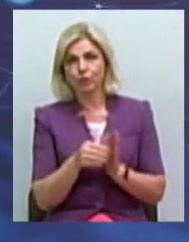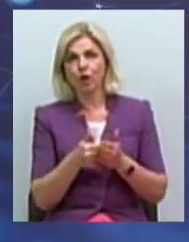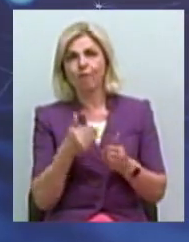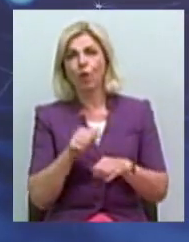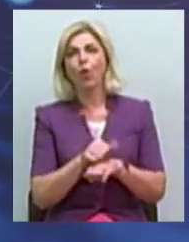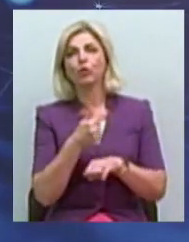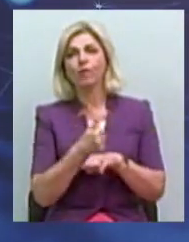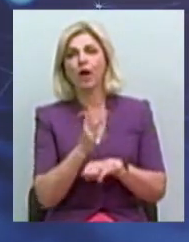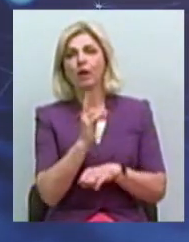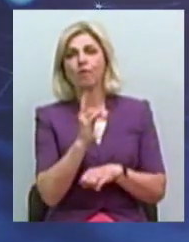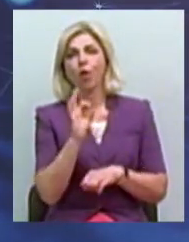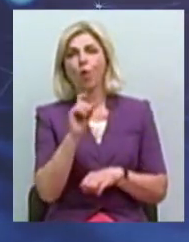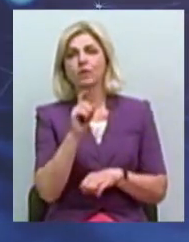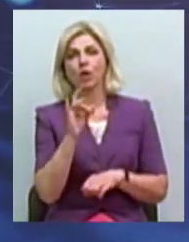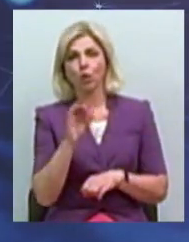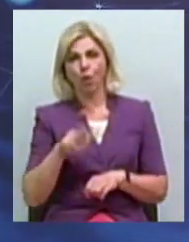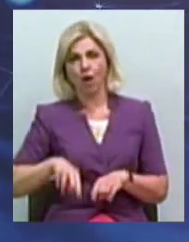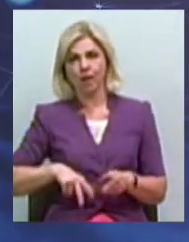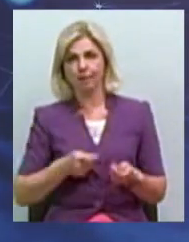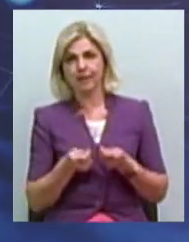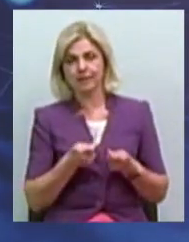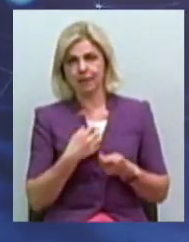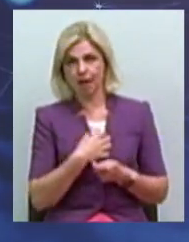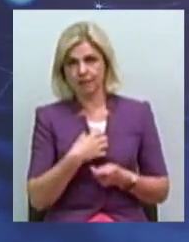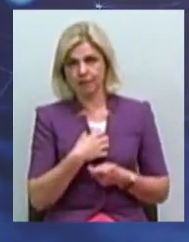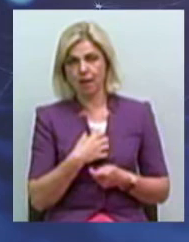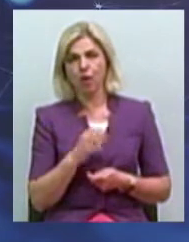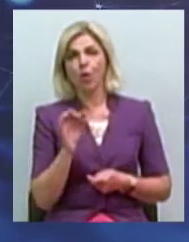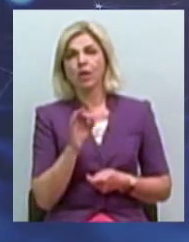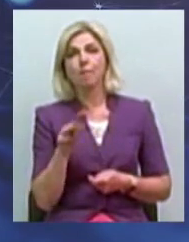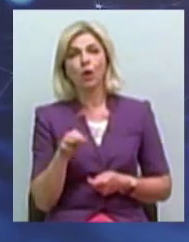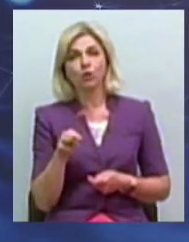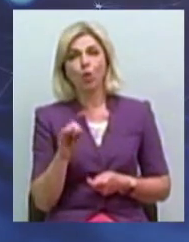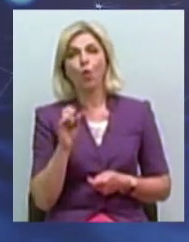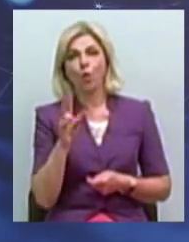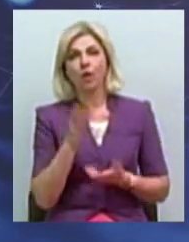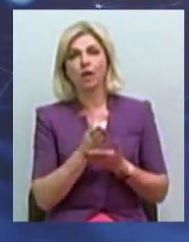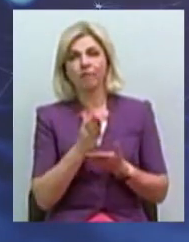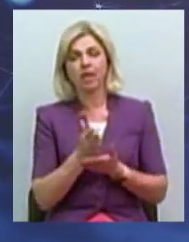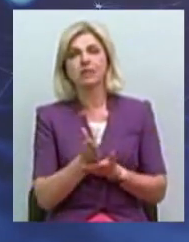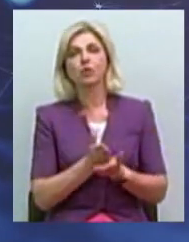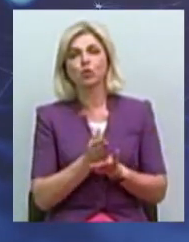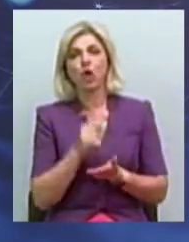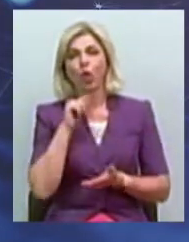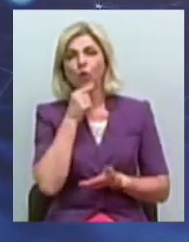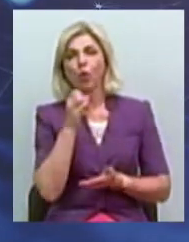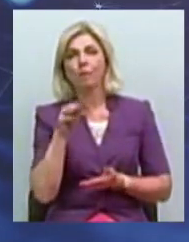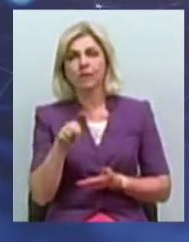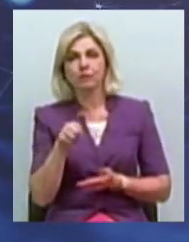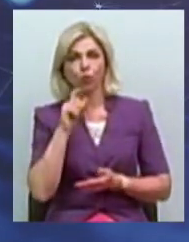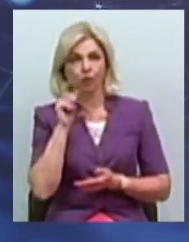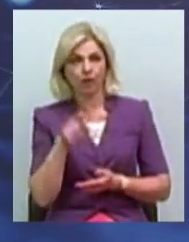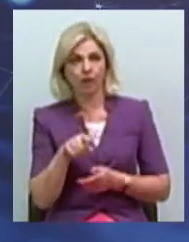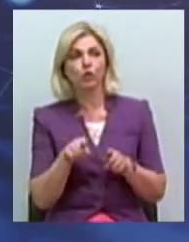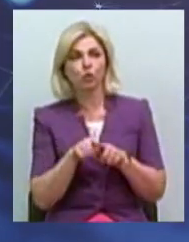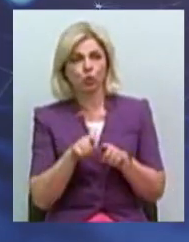голови Кривоозерської районної державної адміністрації Олексія Мірошниченка. Він, до речі, також є заслуженим економістом України. Будь ласка, так само